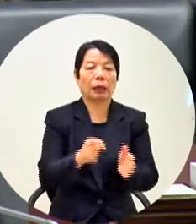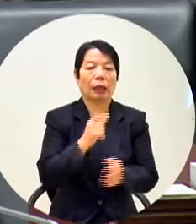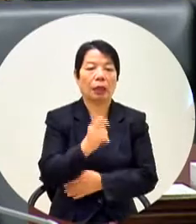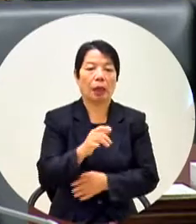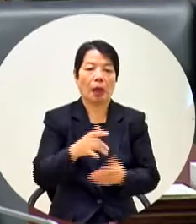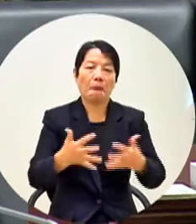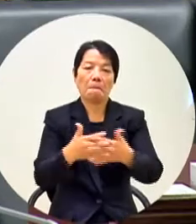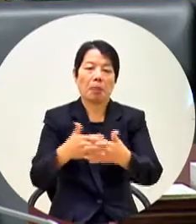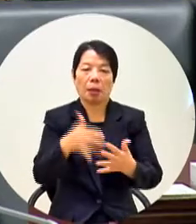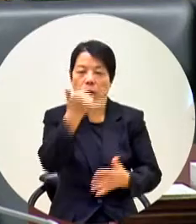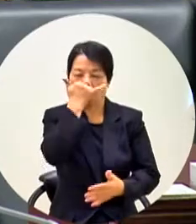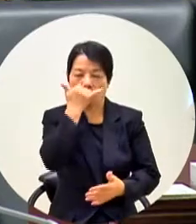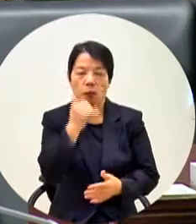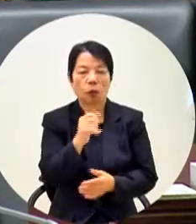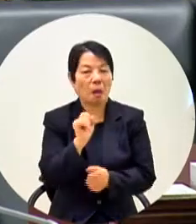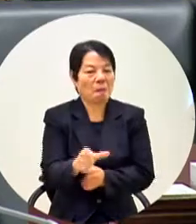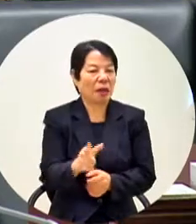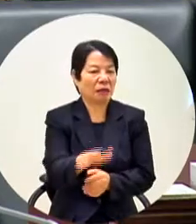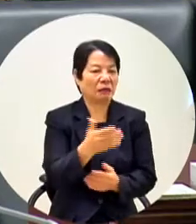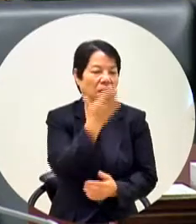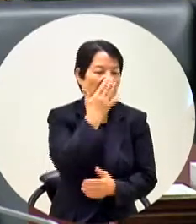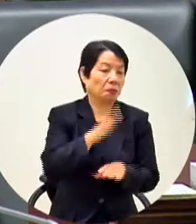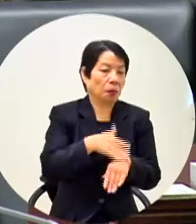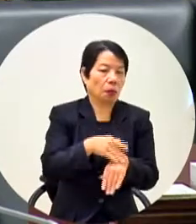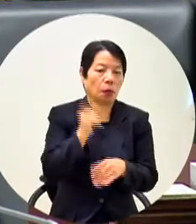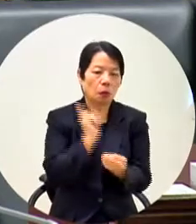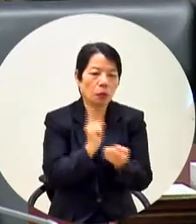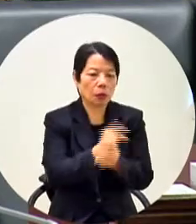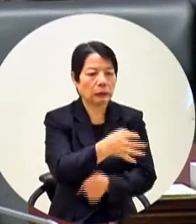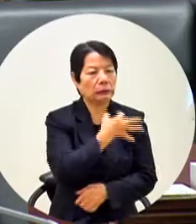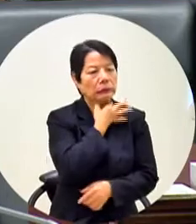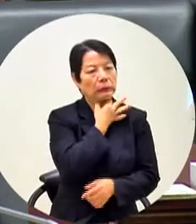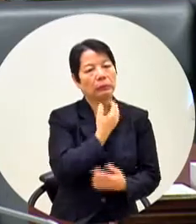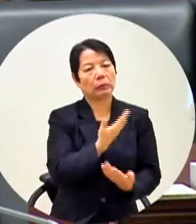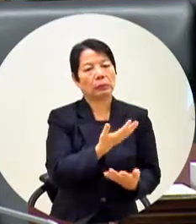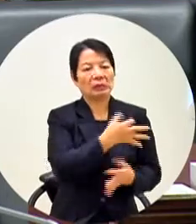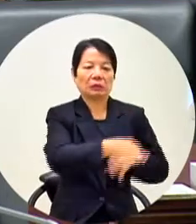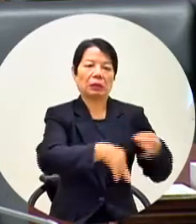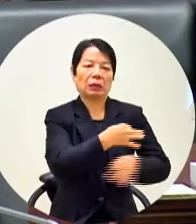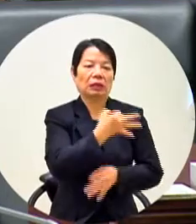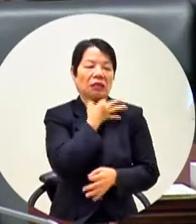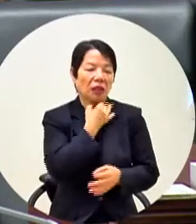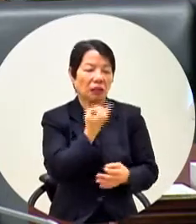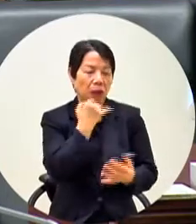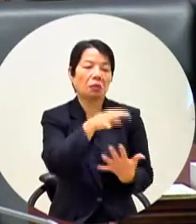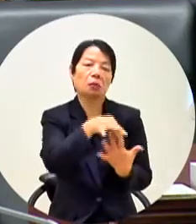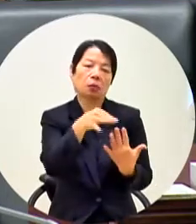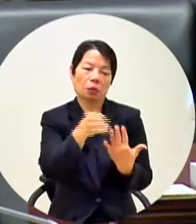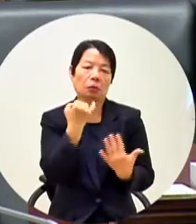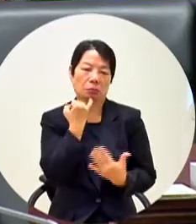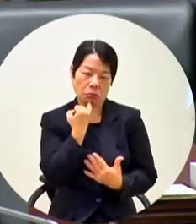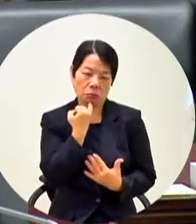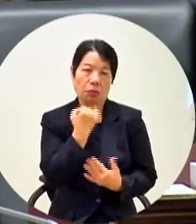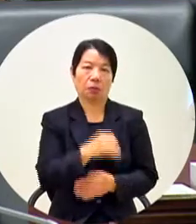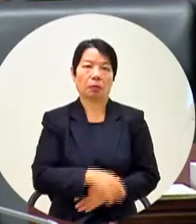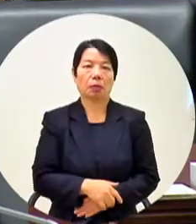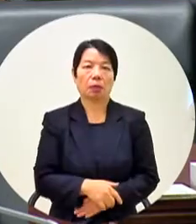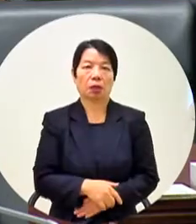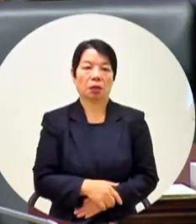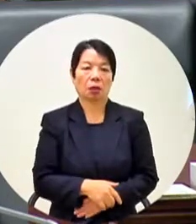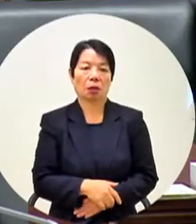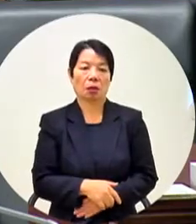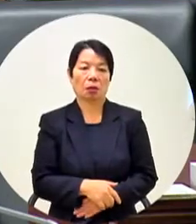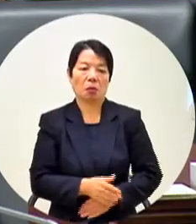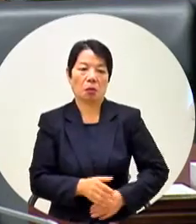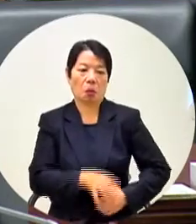的、经济状况较无好的，他多了一个选择的机会。我们也没有叫他强迫他